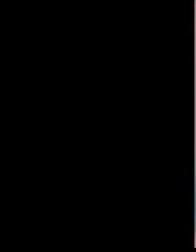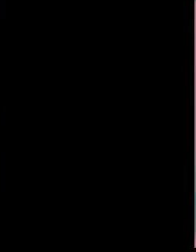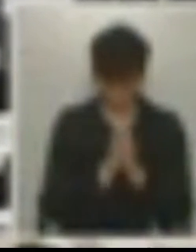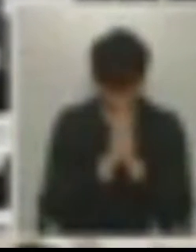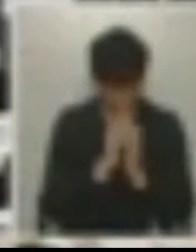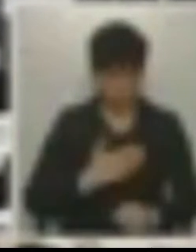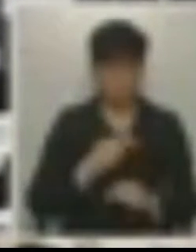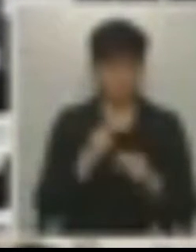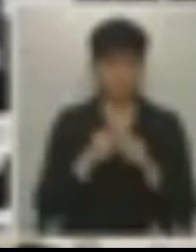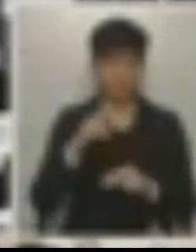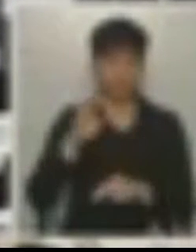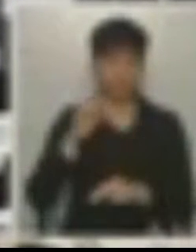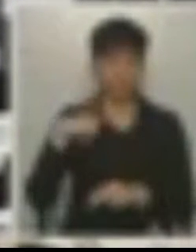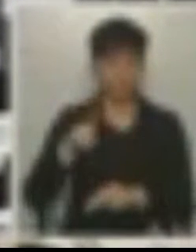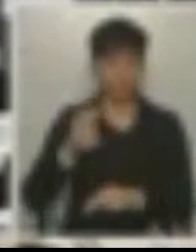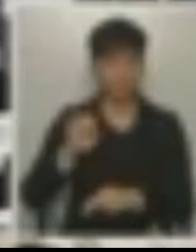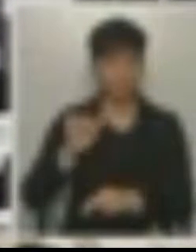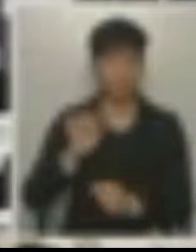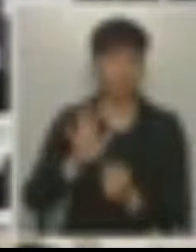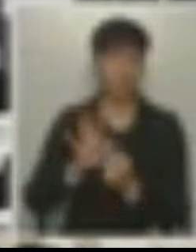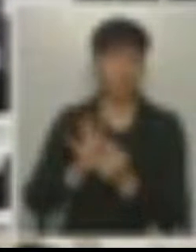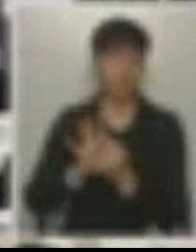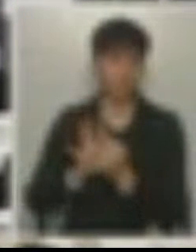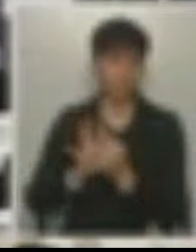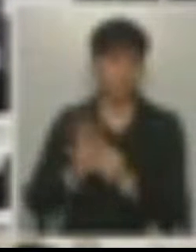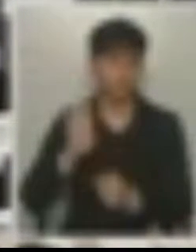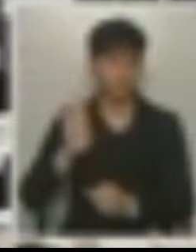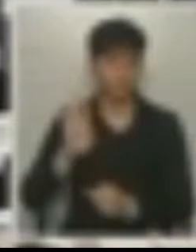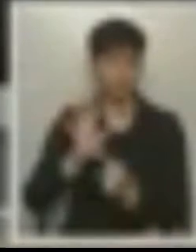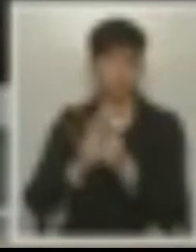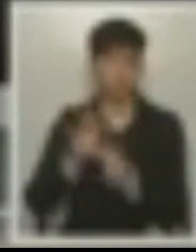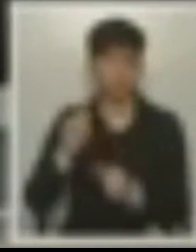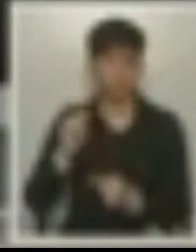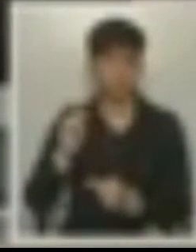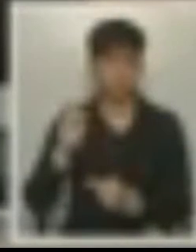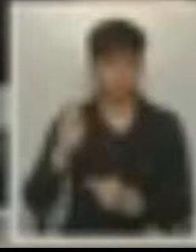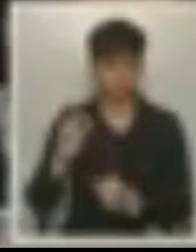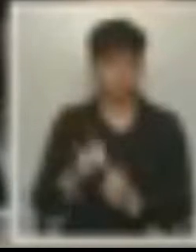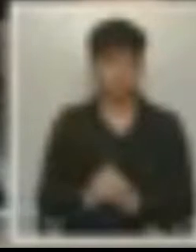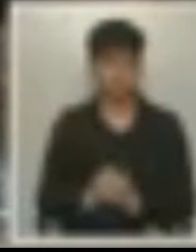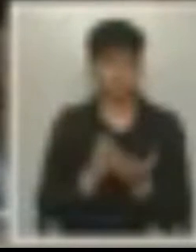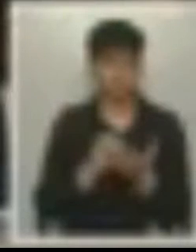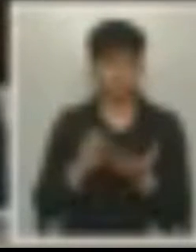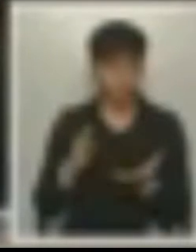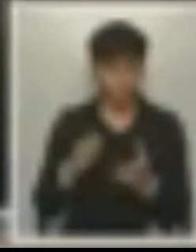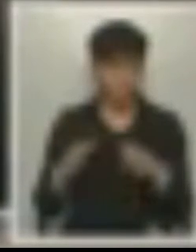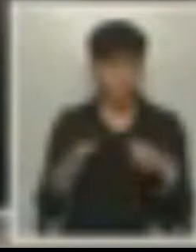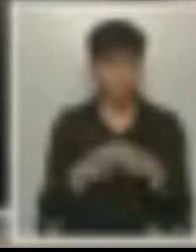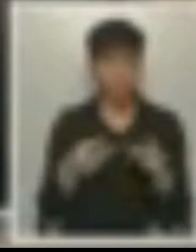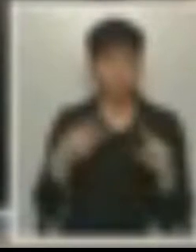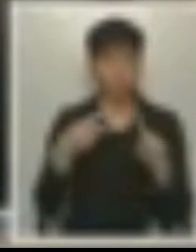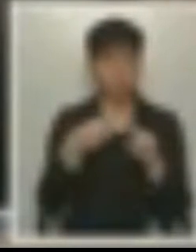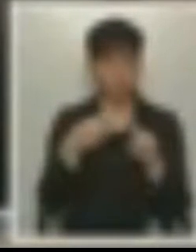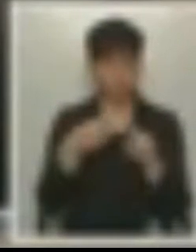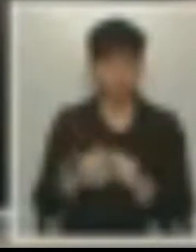บุตรแสงกนกุลสมาชิกสภาผู้แทนราษฎรจากพรรคอนาคตใหม่ครับขออนุญาตขอบคุณท่านประธานที่ให้เวลาผมใน